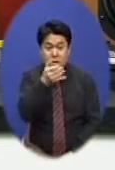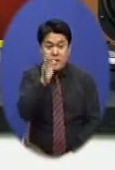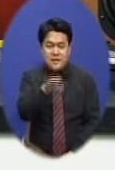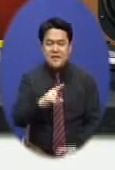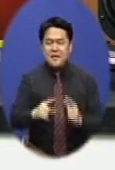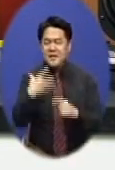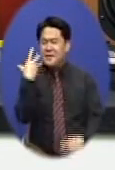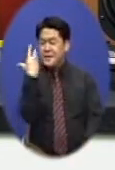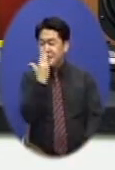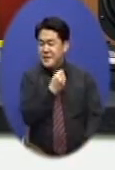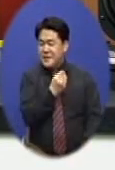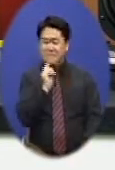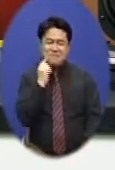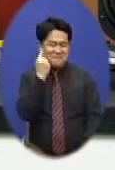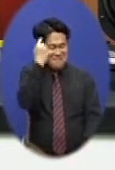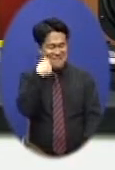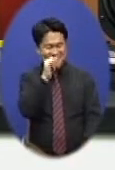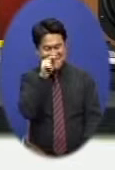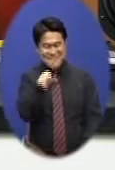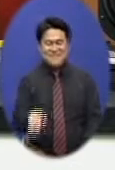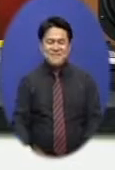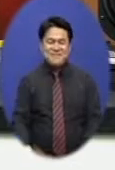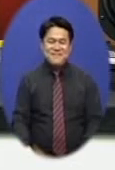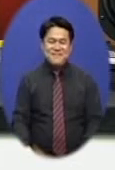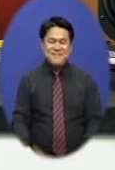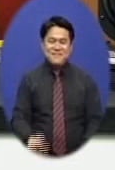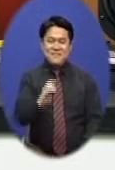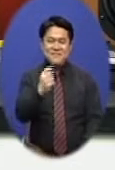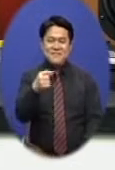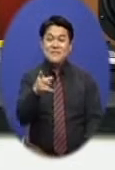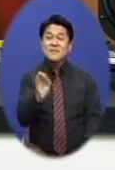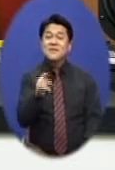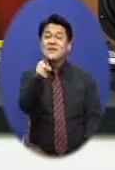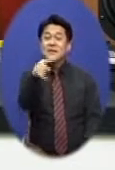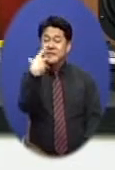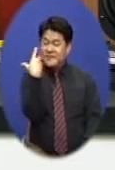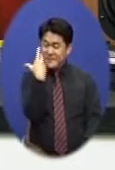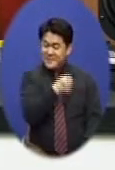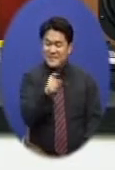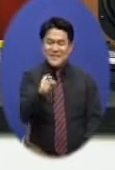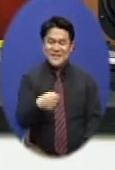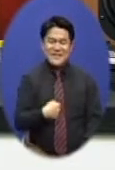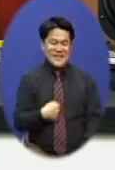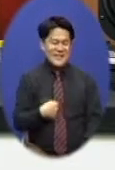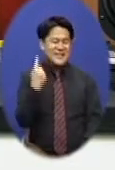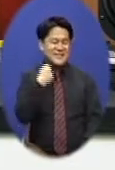좀 섹시하신 것 같아요. 아니 근데 씨가 더 섹시하잖아요. 그 얘기